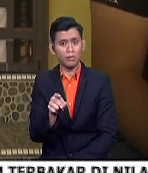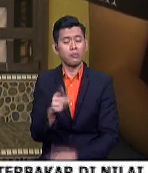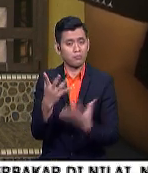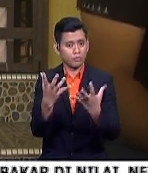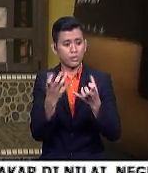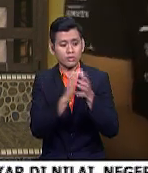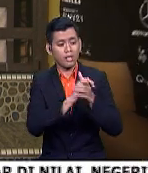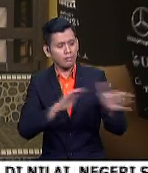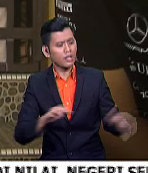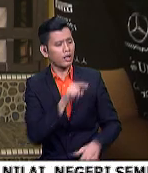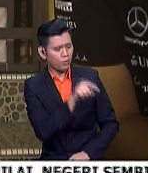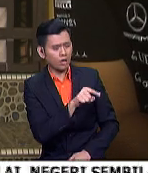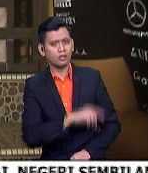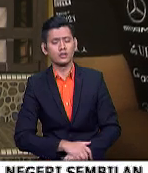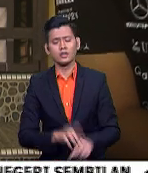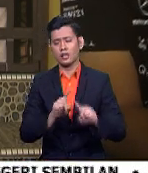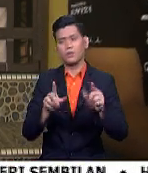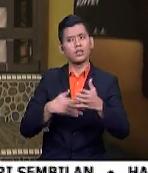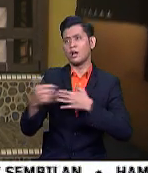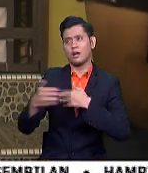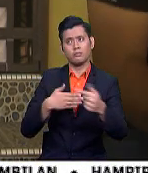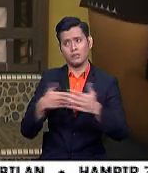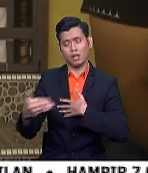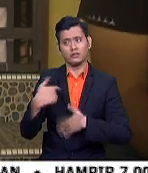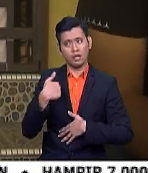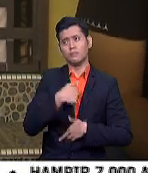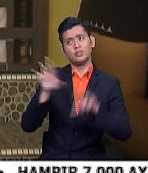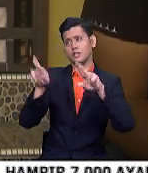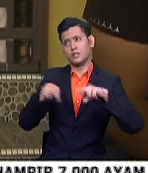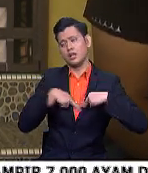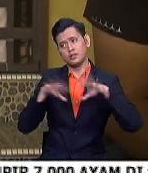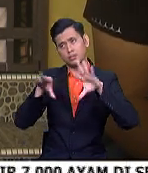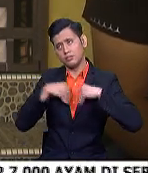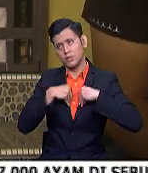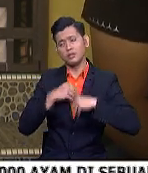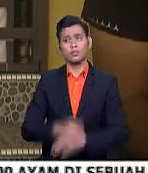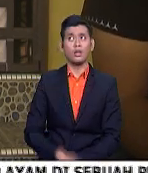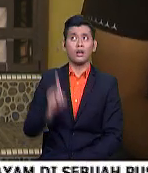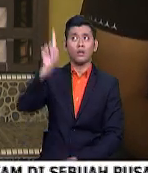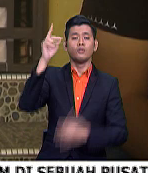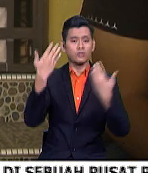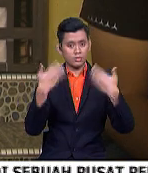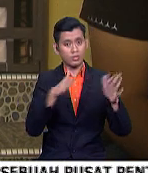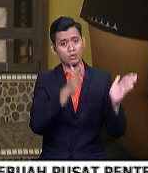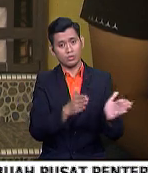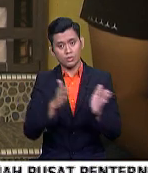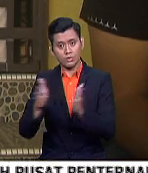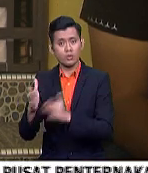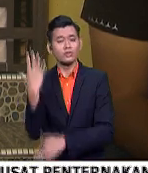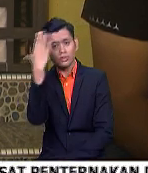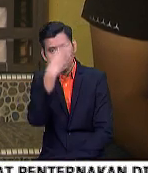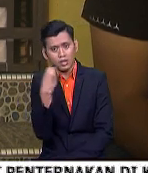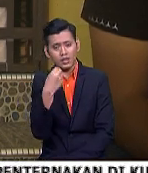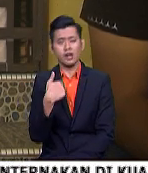saya reda, tapi itulah Allah dah susun cantik-cantik kan kita punya apa perjalanan ni. Kita